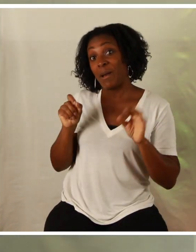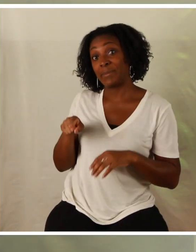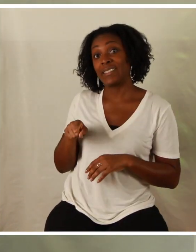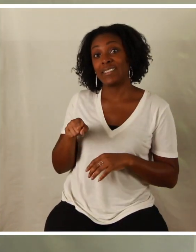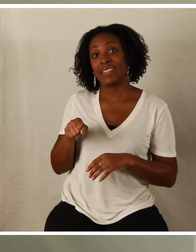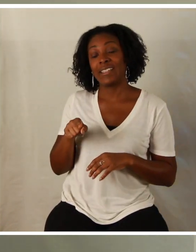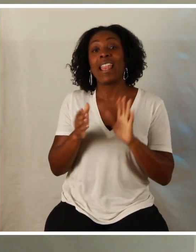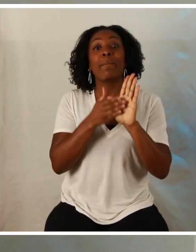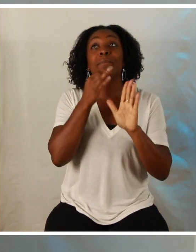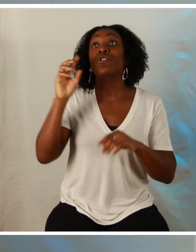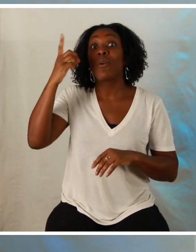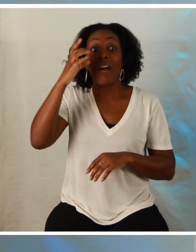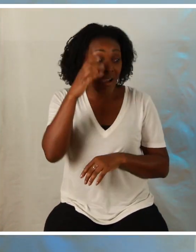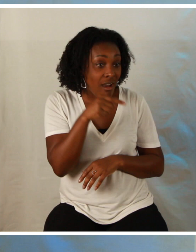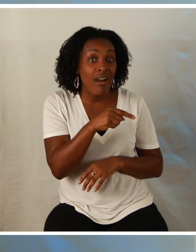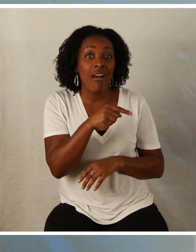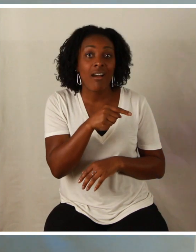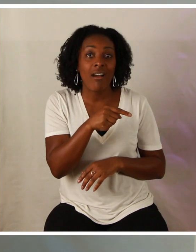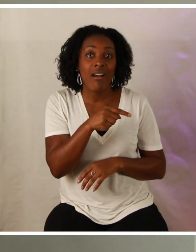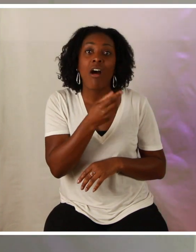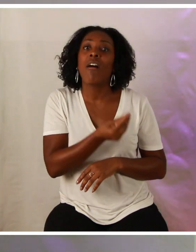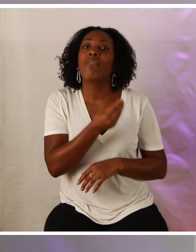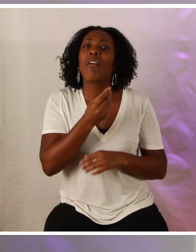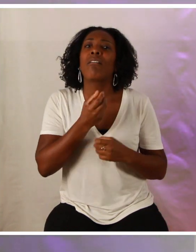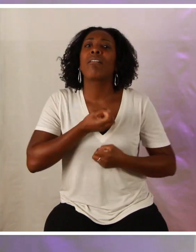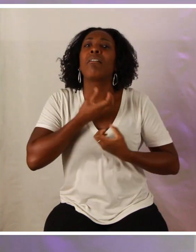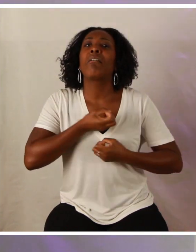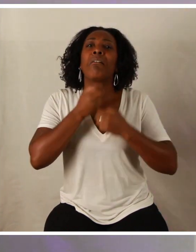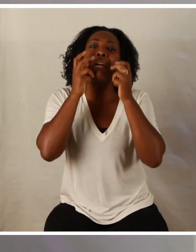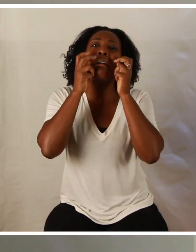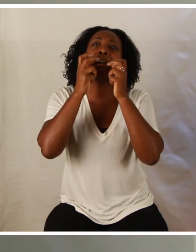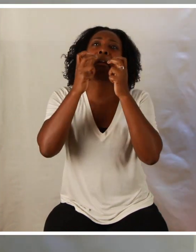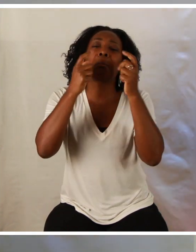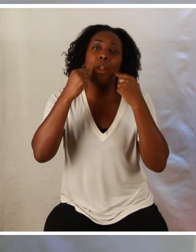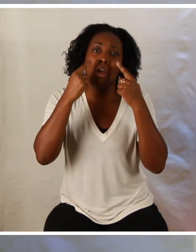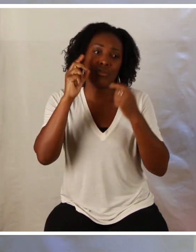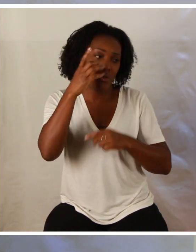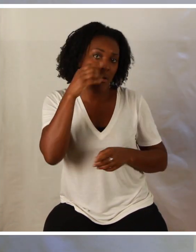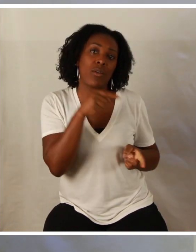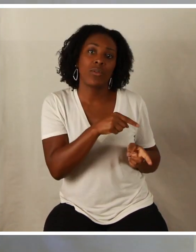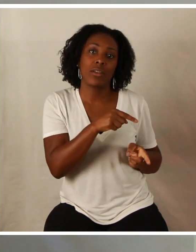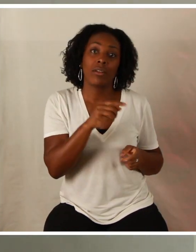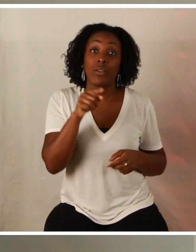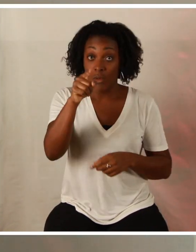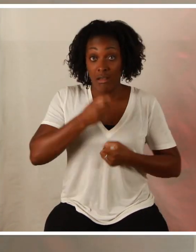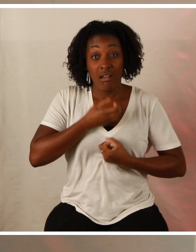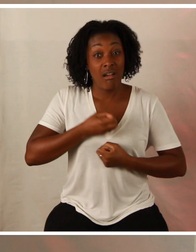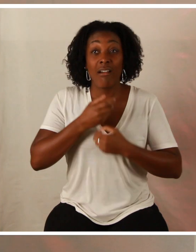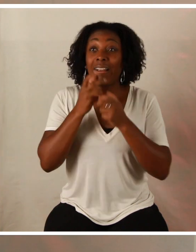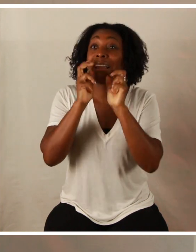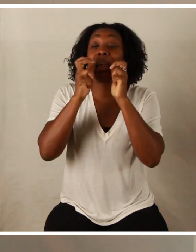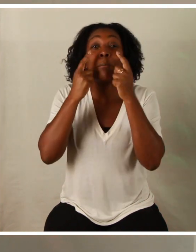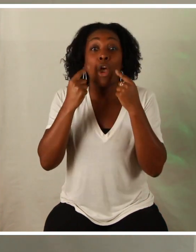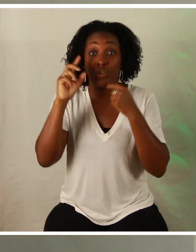que Dieu a entendu les cris de l'enfant. J'aimerais te dire que Dieu entend tes cris. Dieu